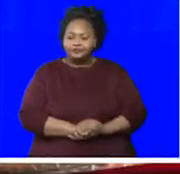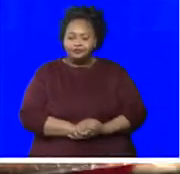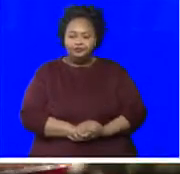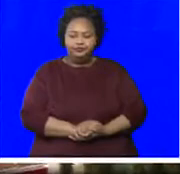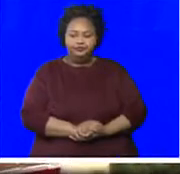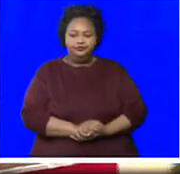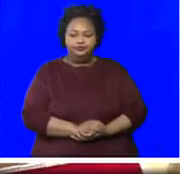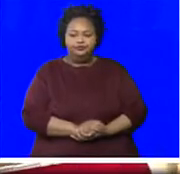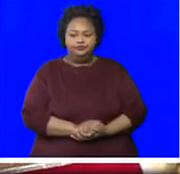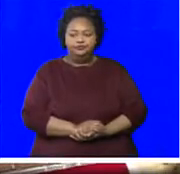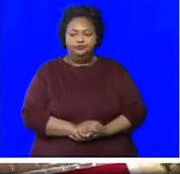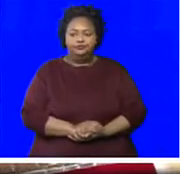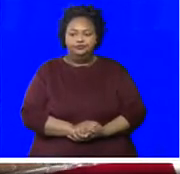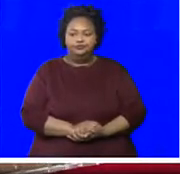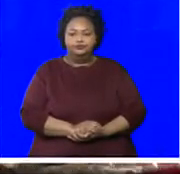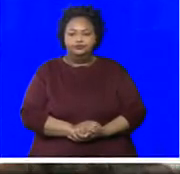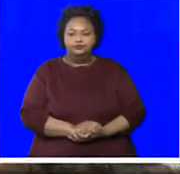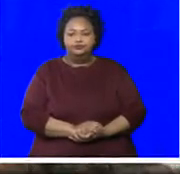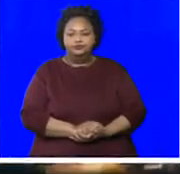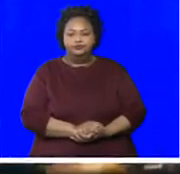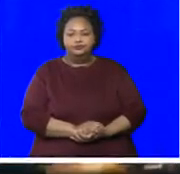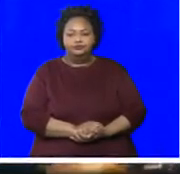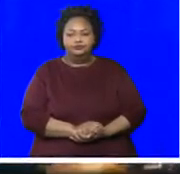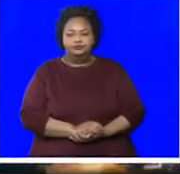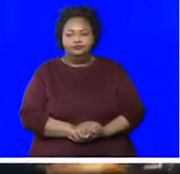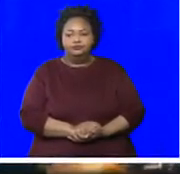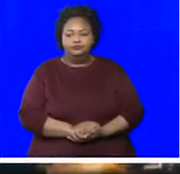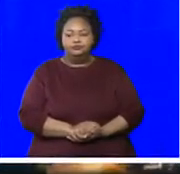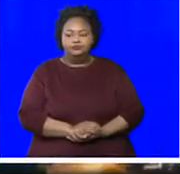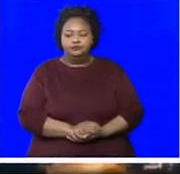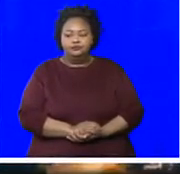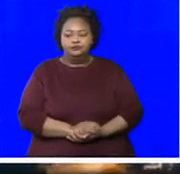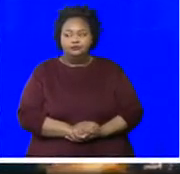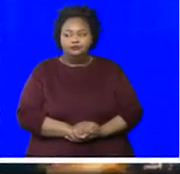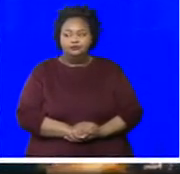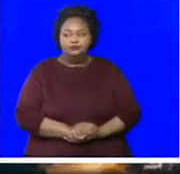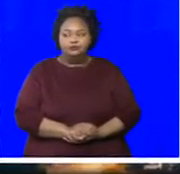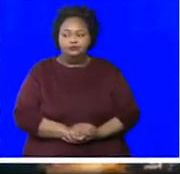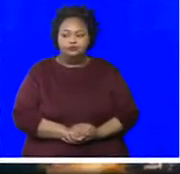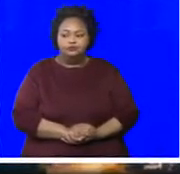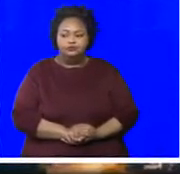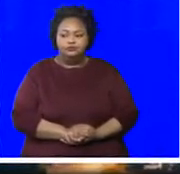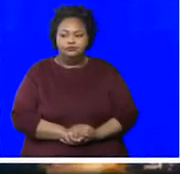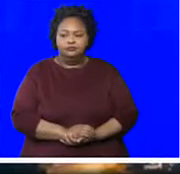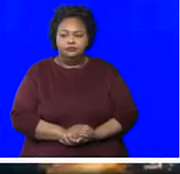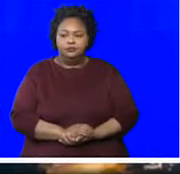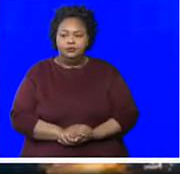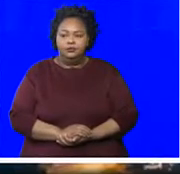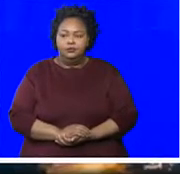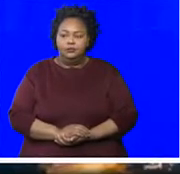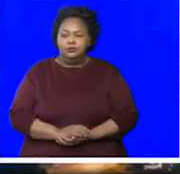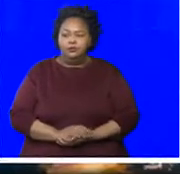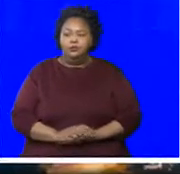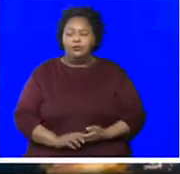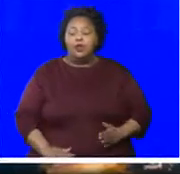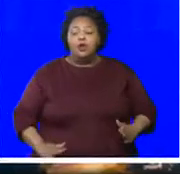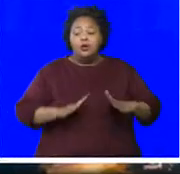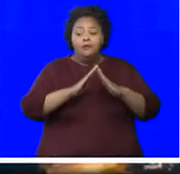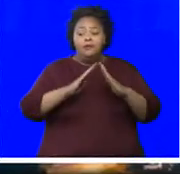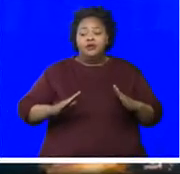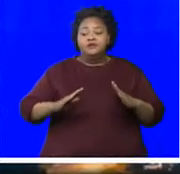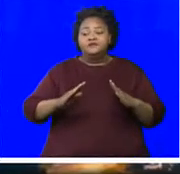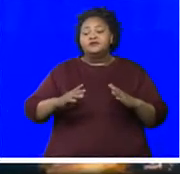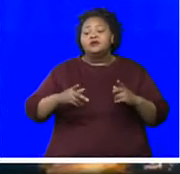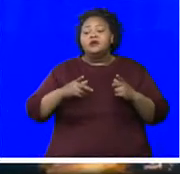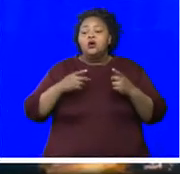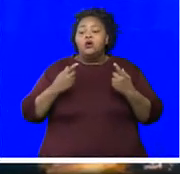Msibi seseMalkins Research Center. Lo munye umgomo welitiko letemidlalo nemasiko kuthuthukisa umculo